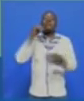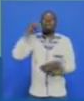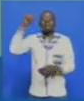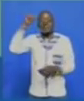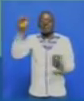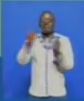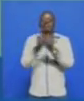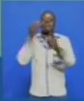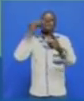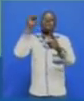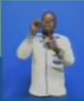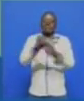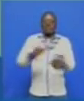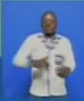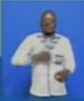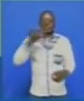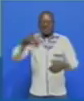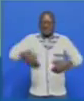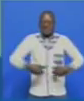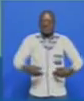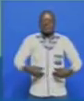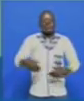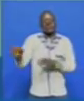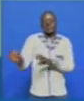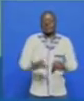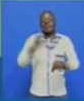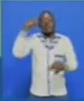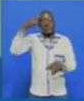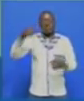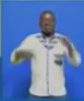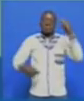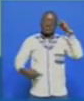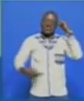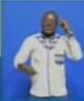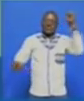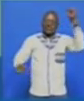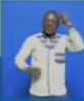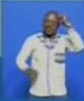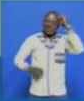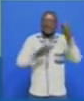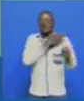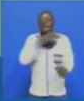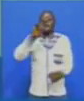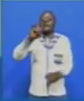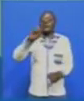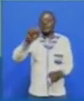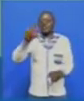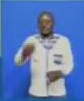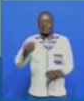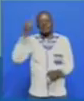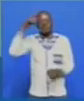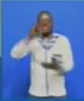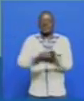objectif de sensibiliser la jeunesse sur les phénomènes et des maladies telles que le VIH-Sida et les IST. Cette caravane lancée à Dano